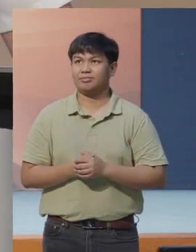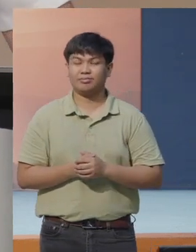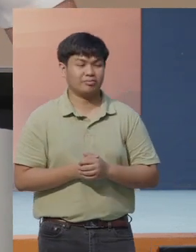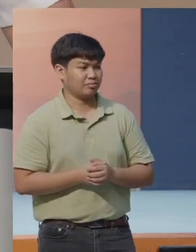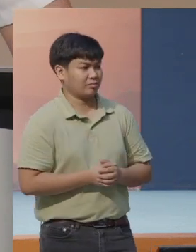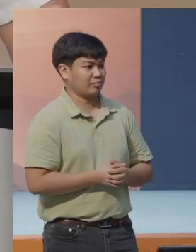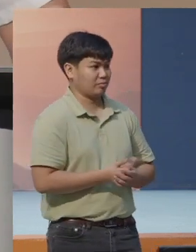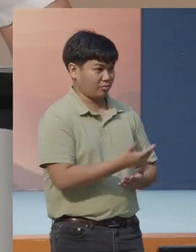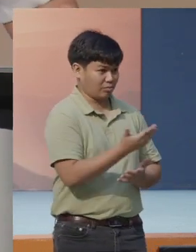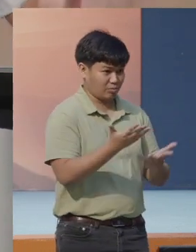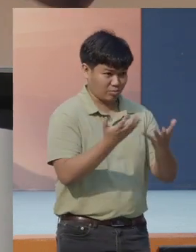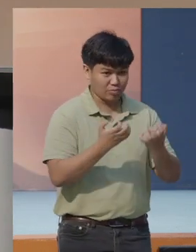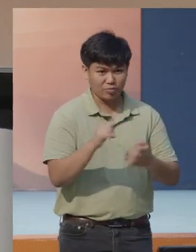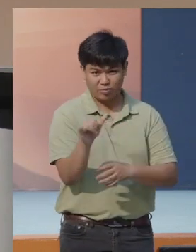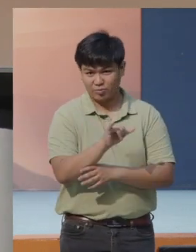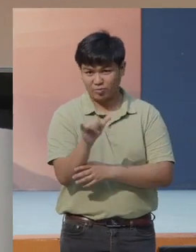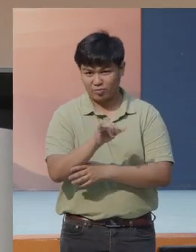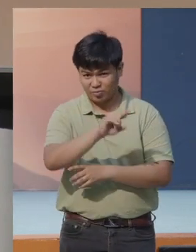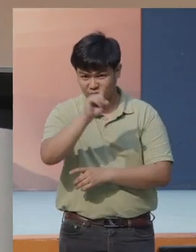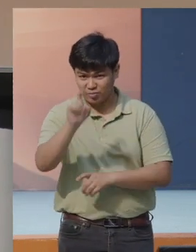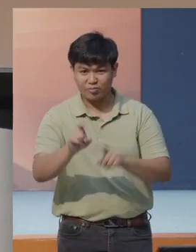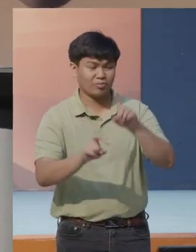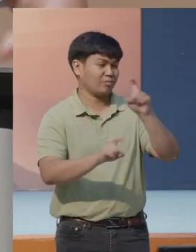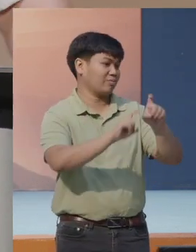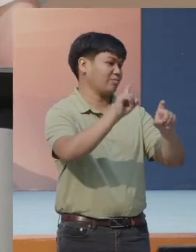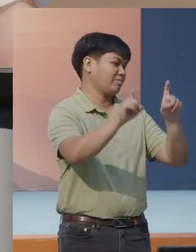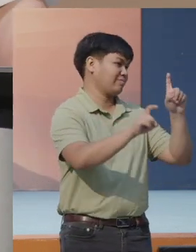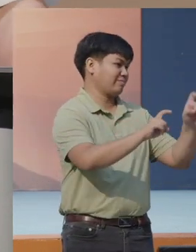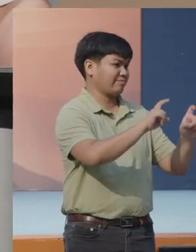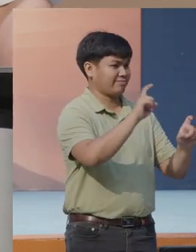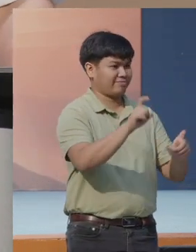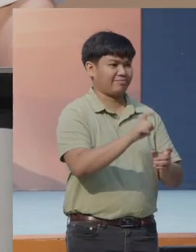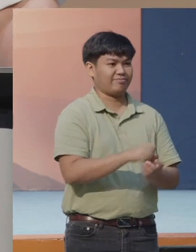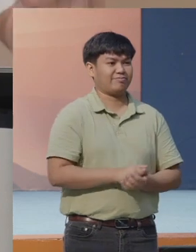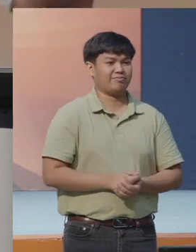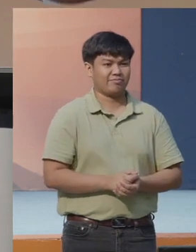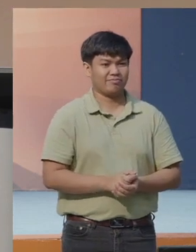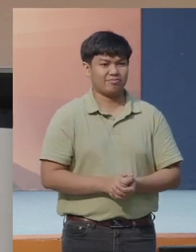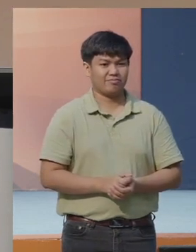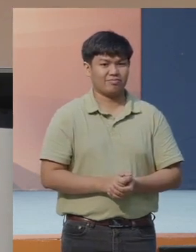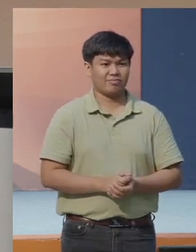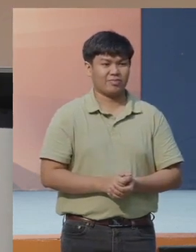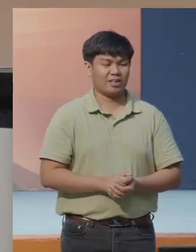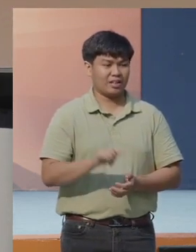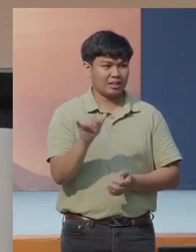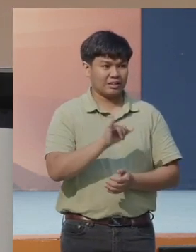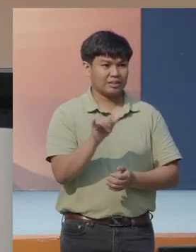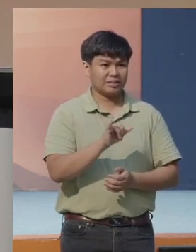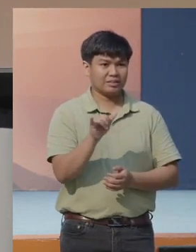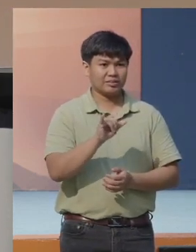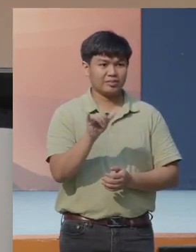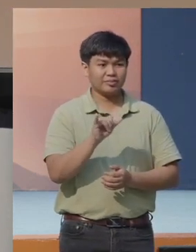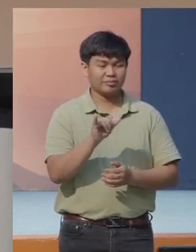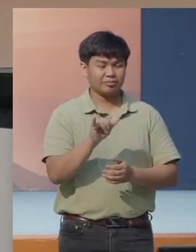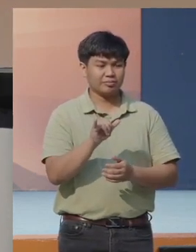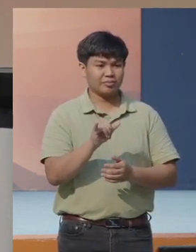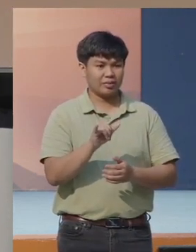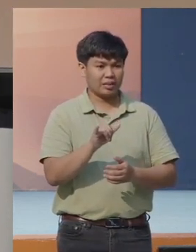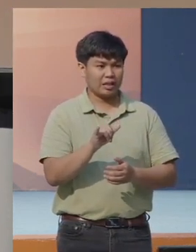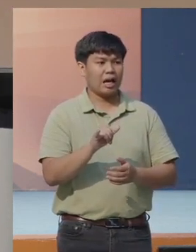Wouldn't you want to have that same kind of hearing and